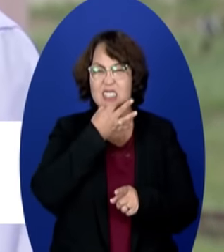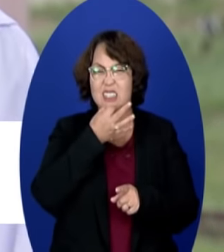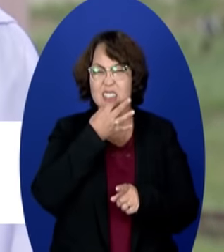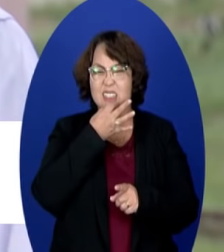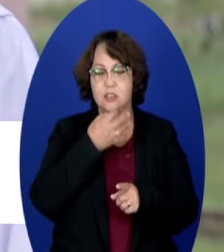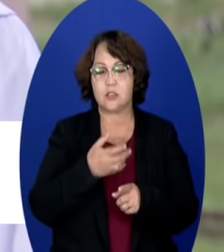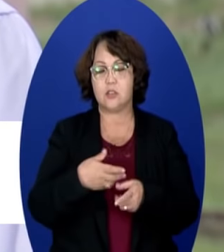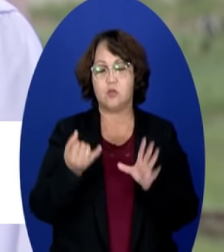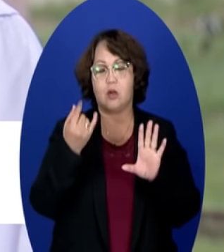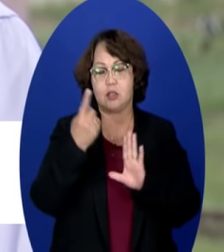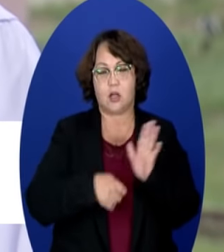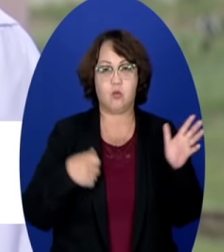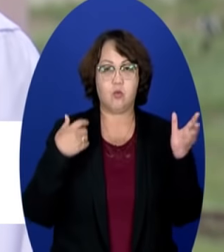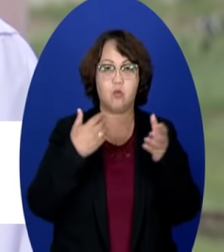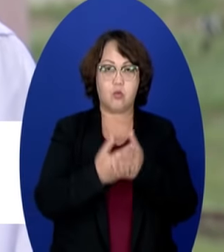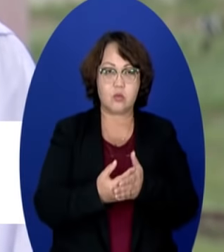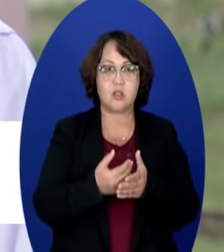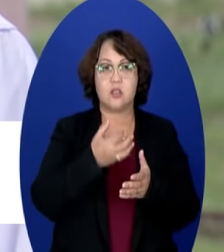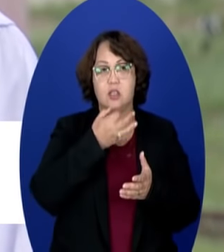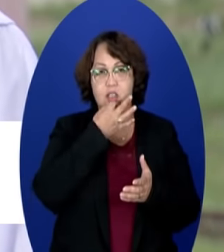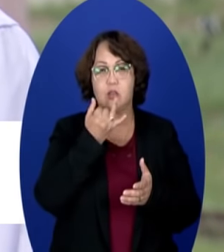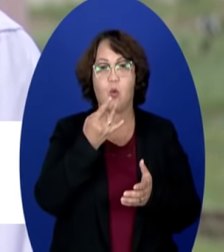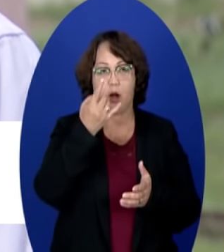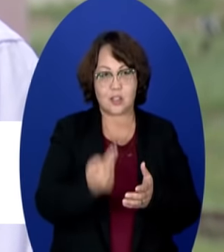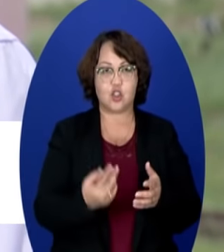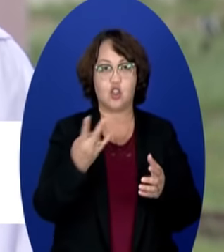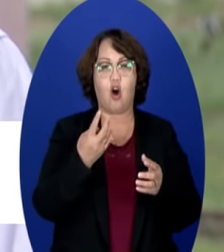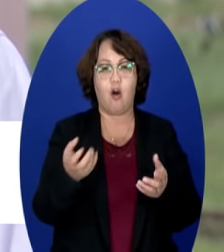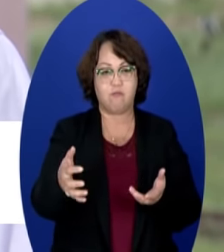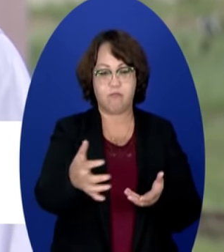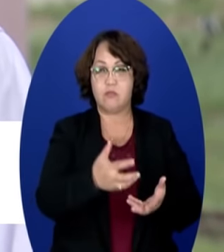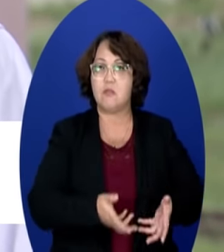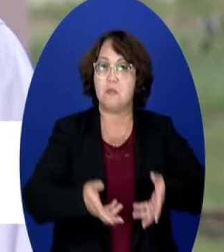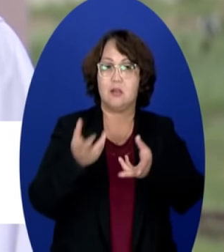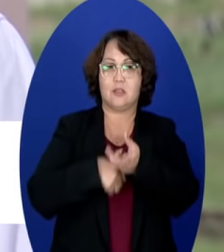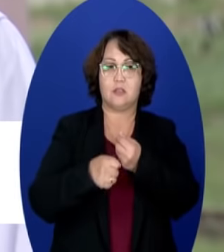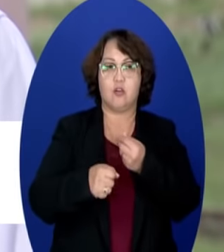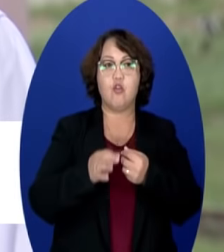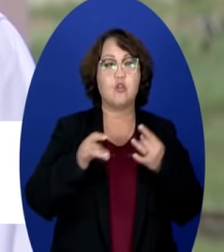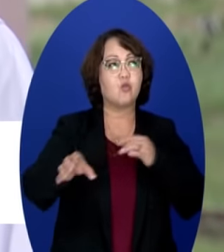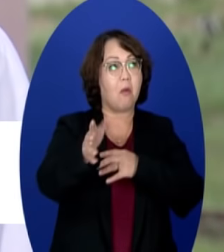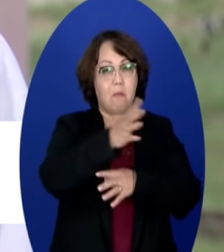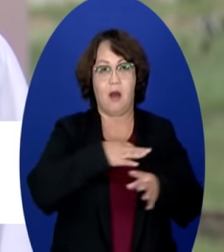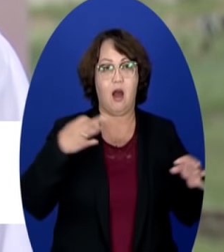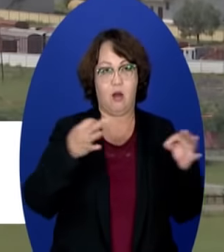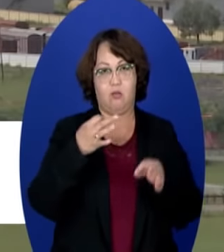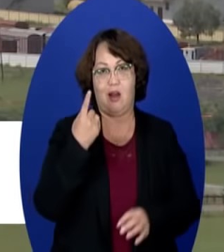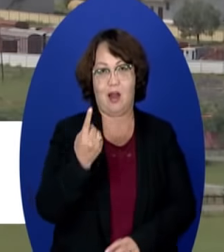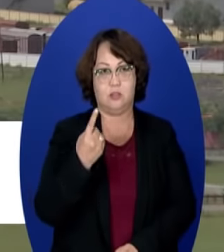эхлээд эрт ургацсан ногоог Улаанбаатарт нийлүүлдэг газар энэ Зүүн Хараа Мандал сумаас өөр сум бол Монгол улсын хэмжээнд байхгүй гэж